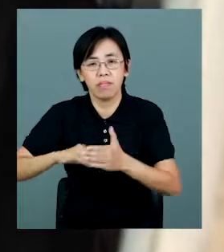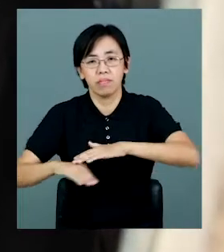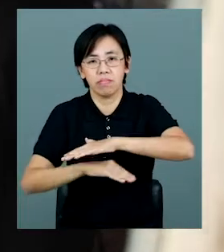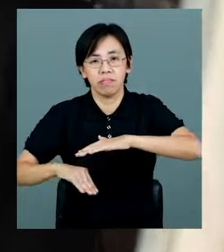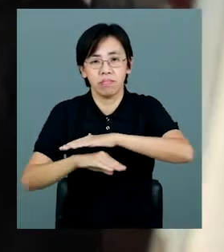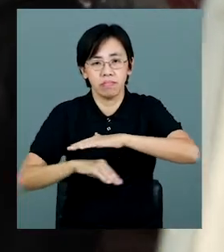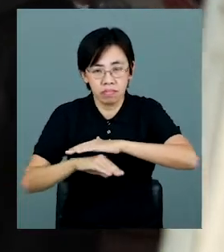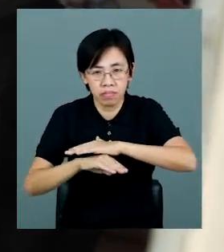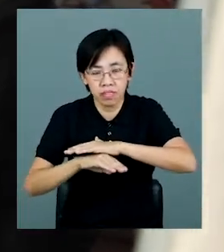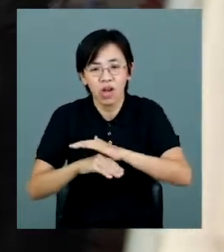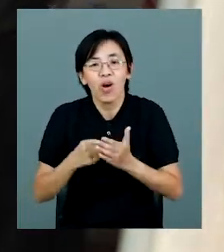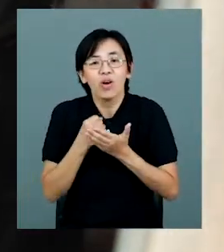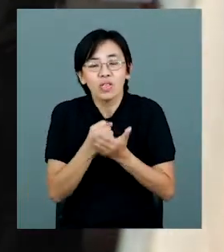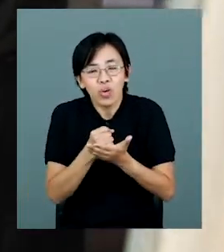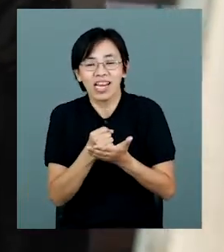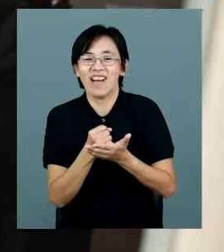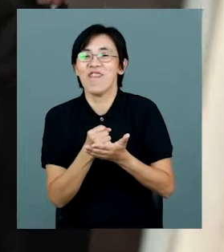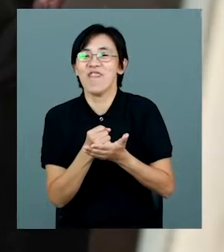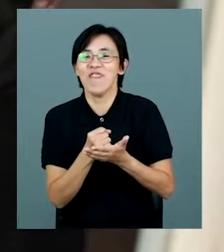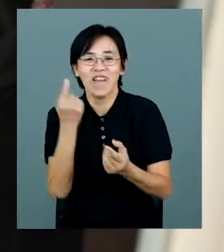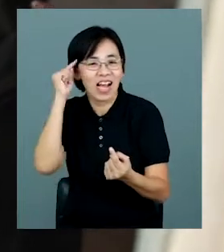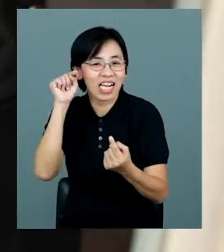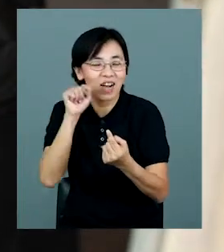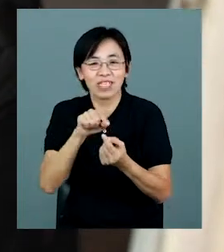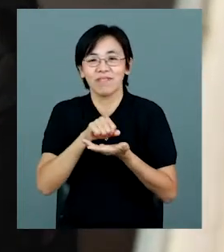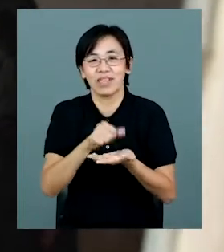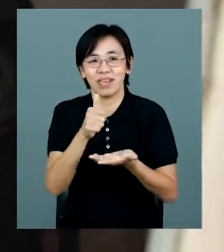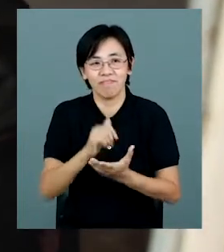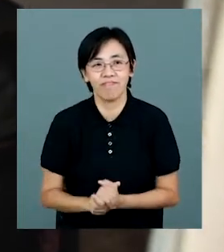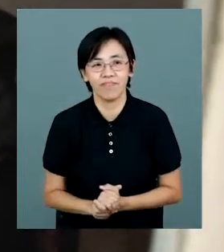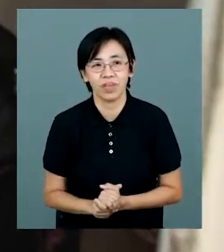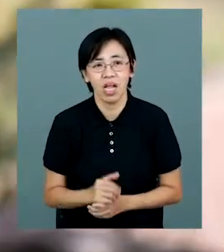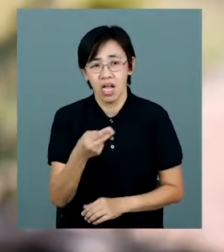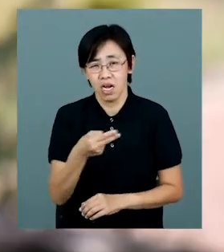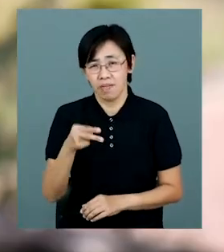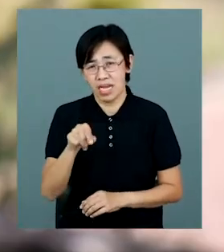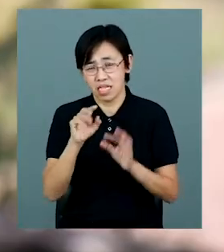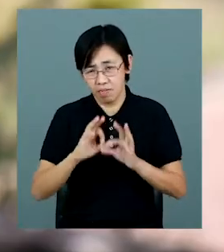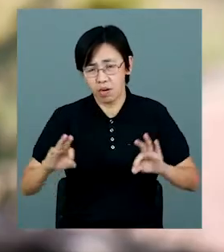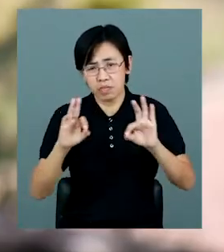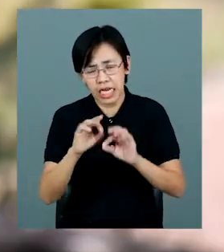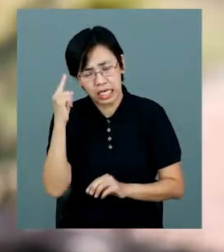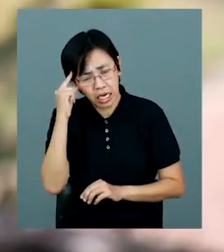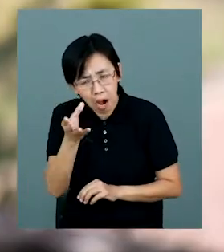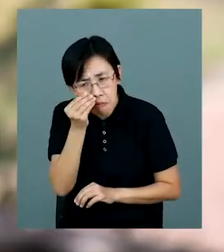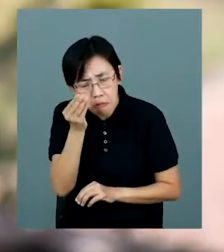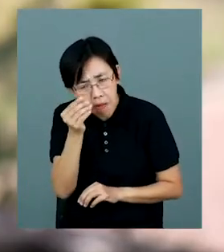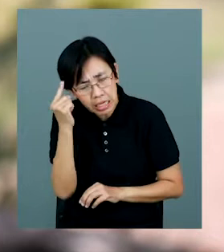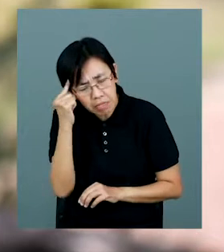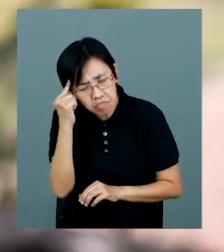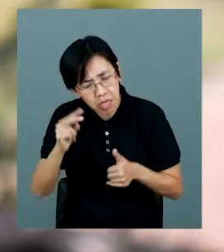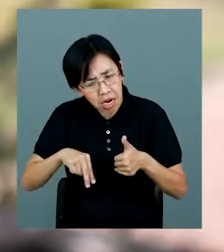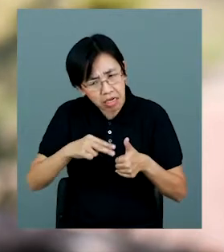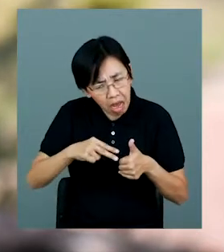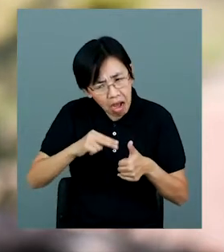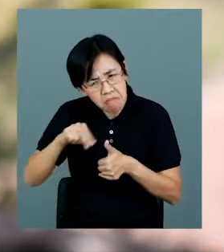านที่ทำให้เขาเข้าสู่ระบบได้ข้อมูลซึ่งเกี่ยวข้องกับภาษาเนี่ยมันก็มีผลในการตัดสินใจการรักษาไม่ว่